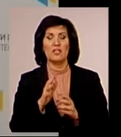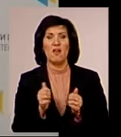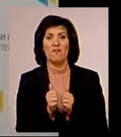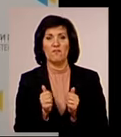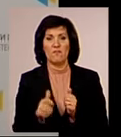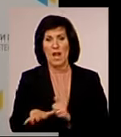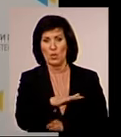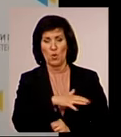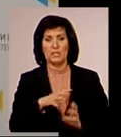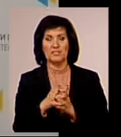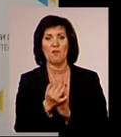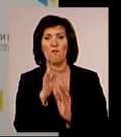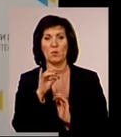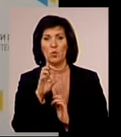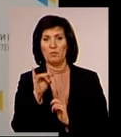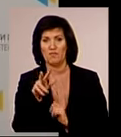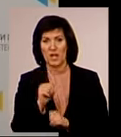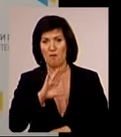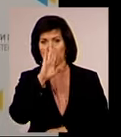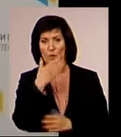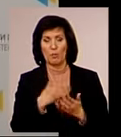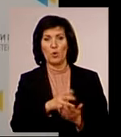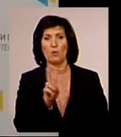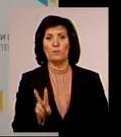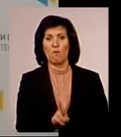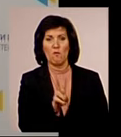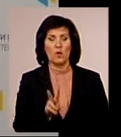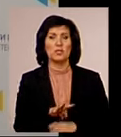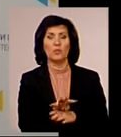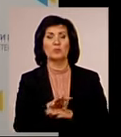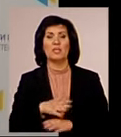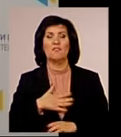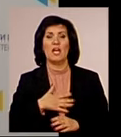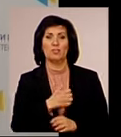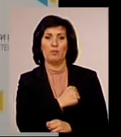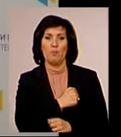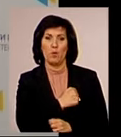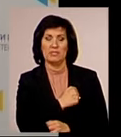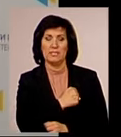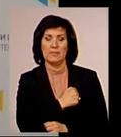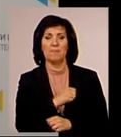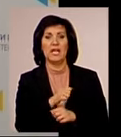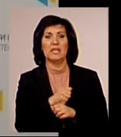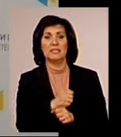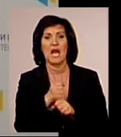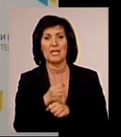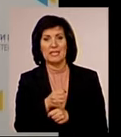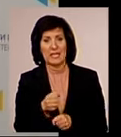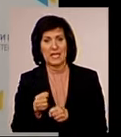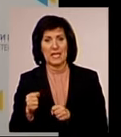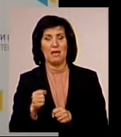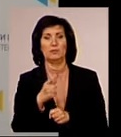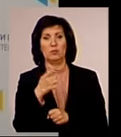населеного пункту Врубівка ворог протягом майже 2 годин обстрілював наші позиції з артилерії калібром